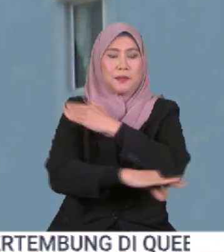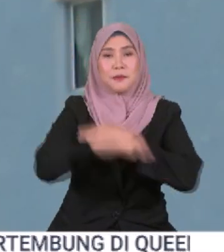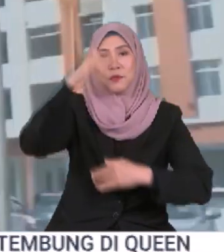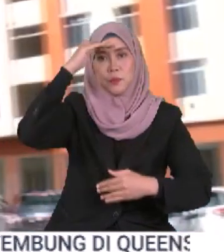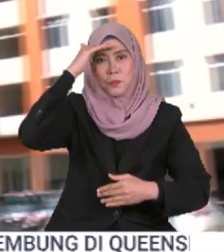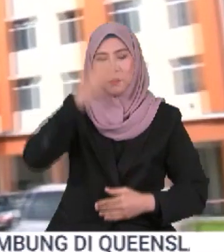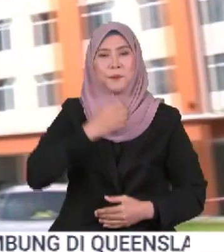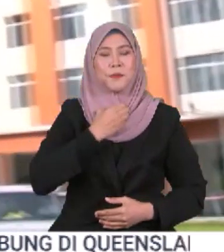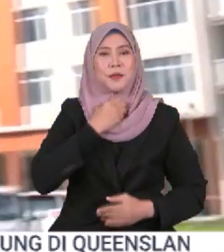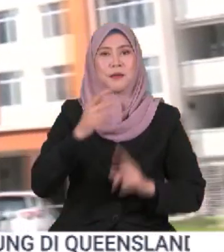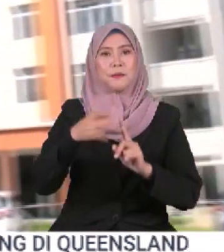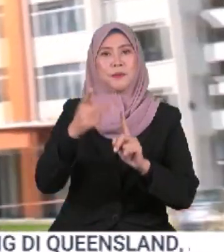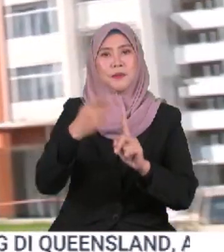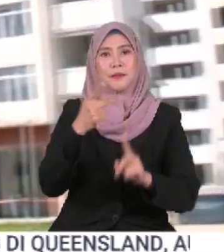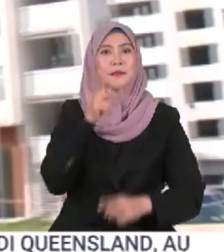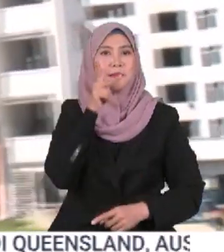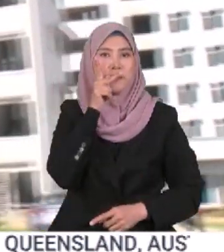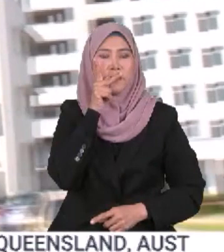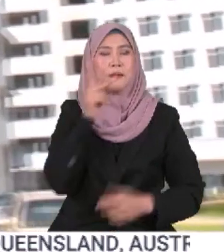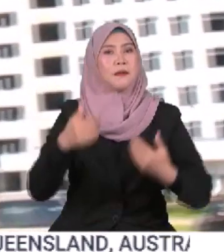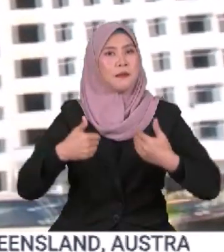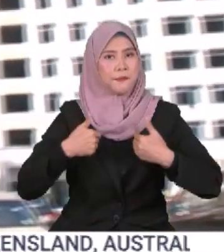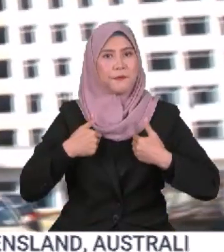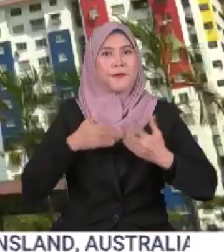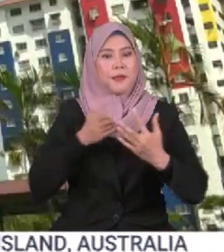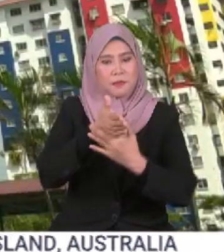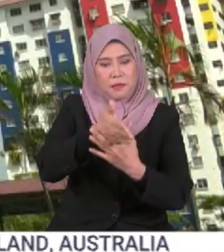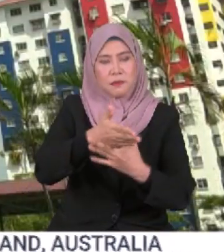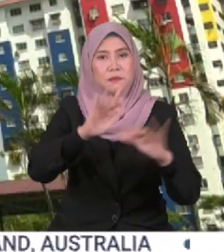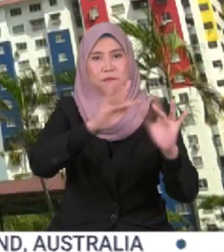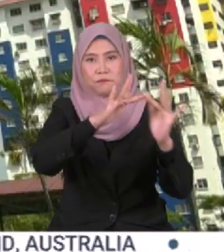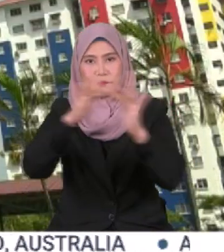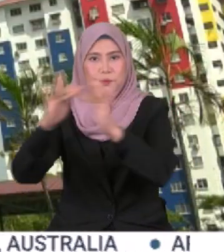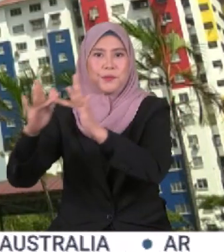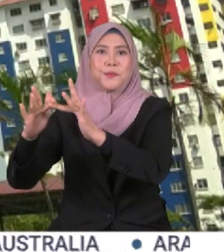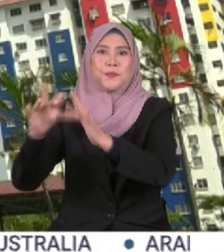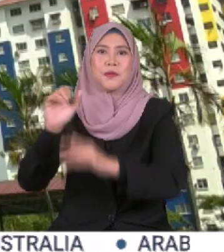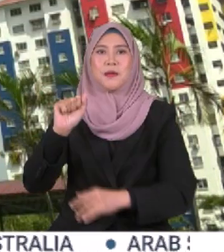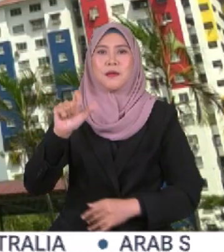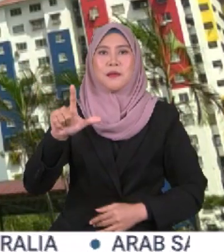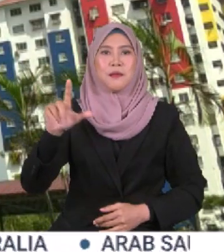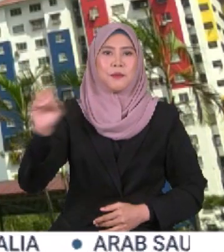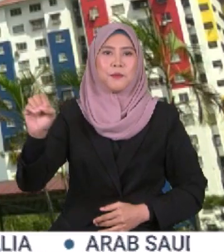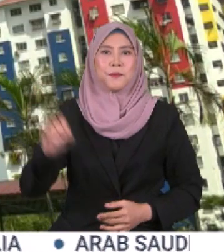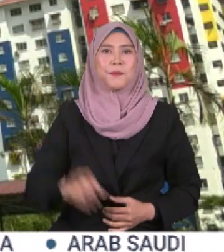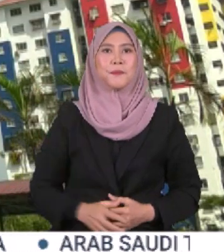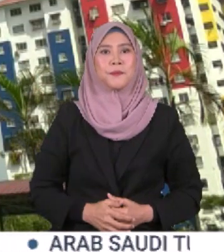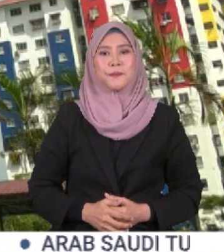Johor, Perak, Pulau Pinang dan Kedah yang mempunyai akses rangkaian liputan ALO.